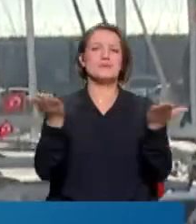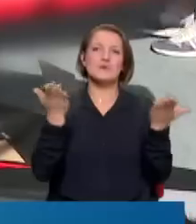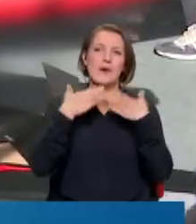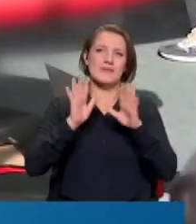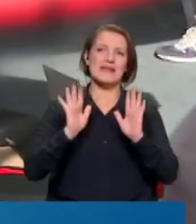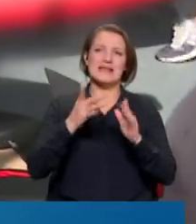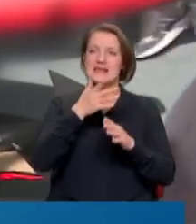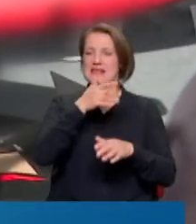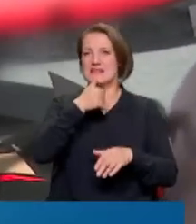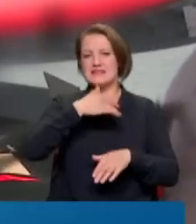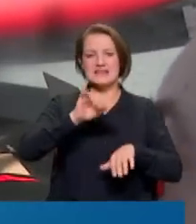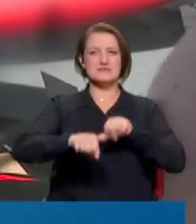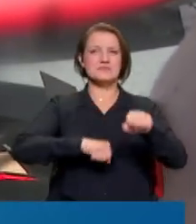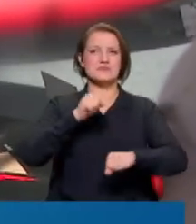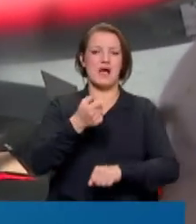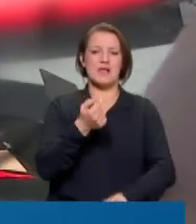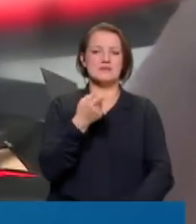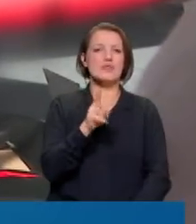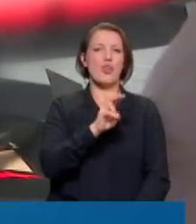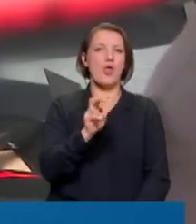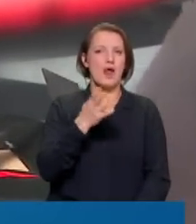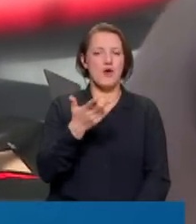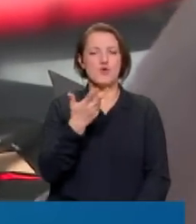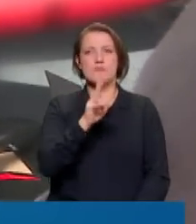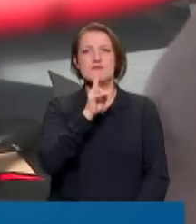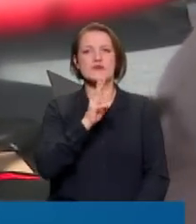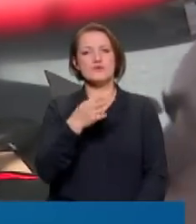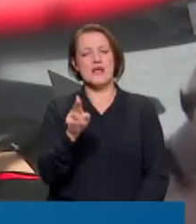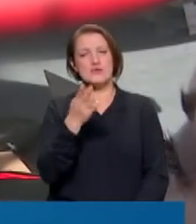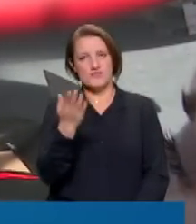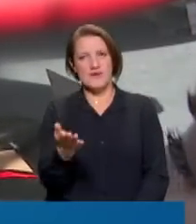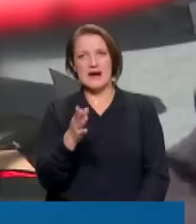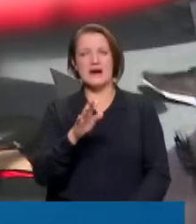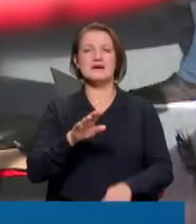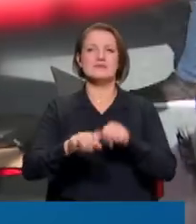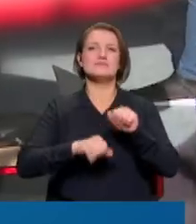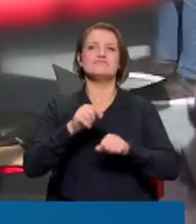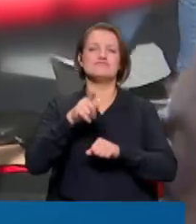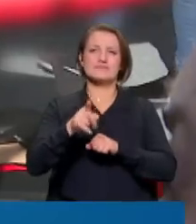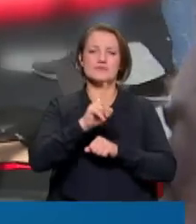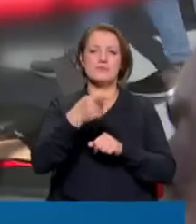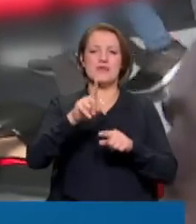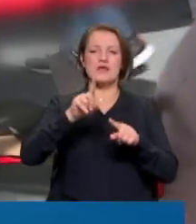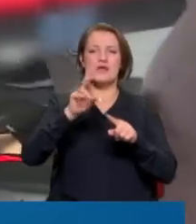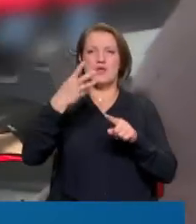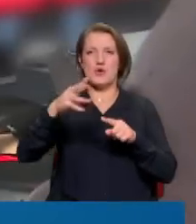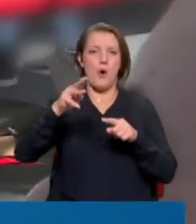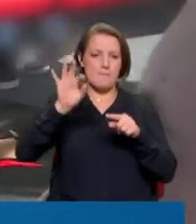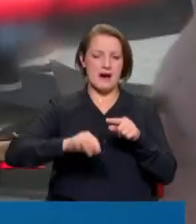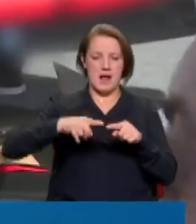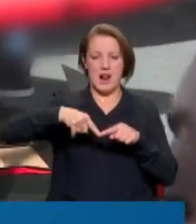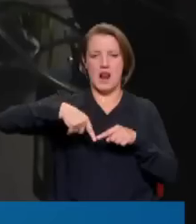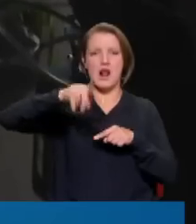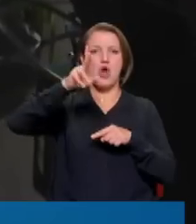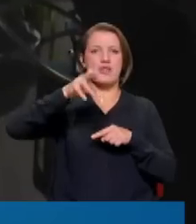Değil Deniz bisikletleri 6.000 dolara var 3250 euroya var deniz scooterları da 10.000 eurodan başlayıp 18.000 eurolar